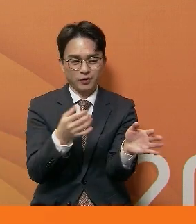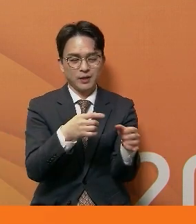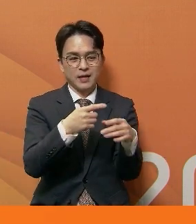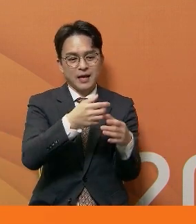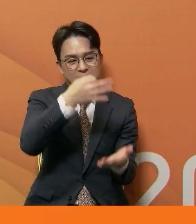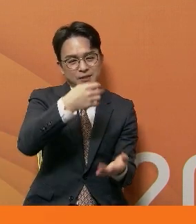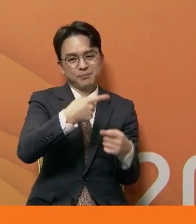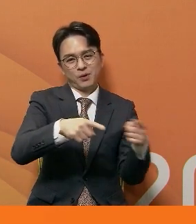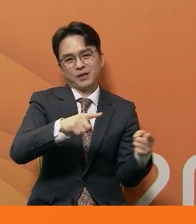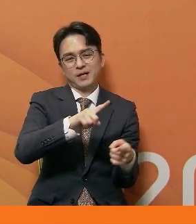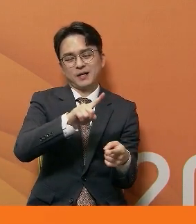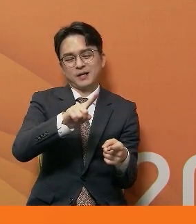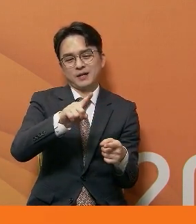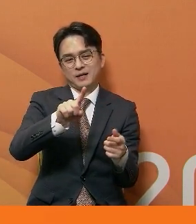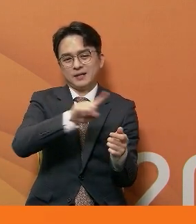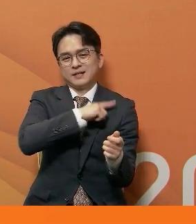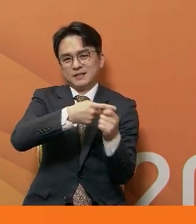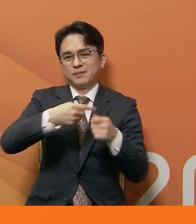것입니다